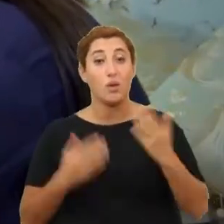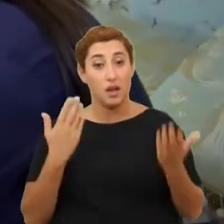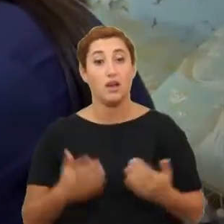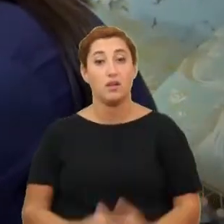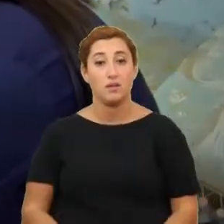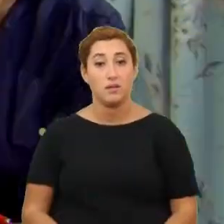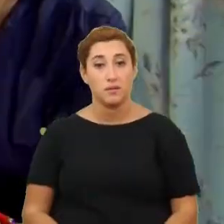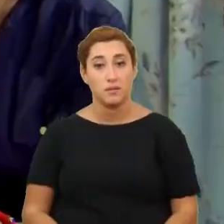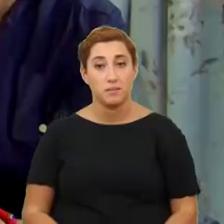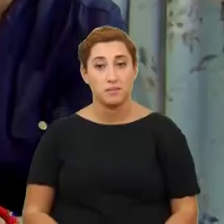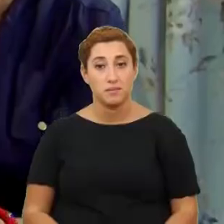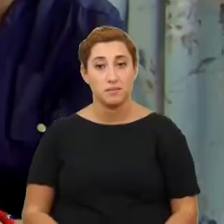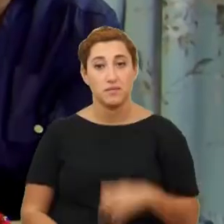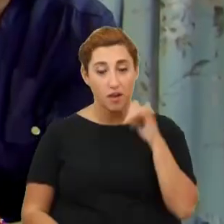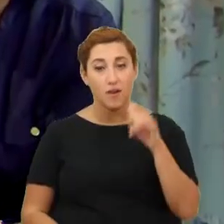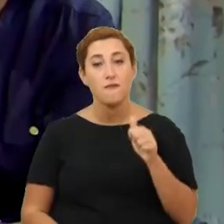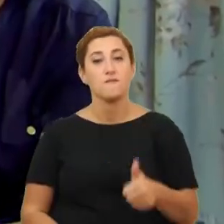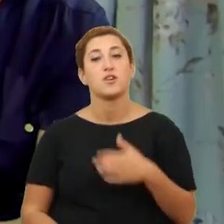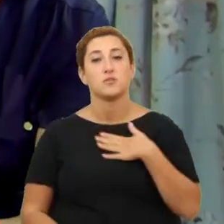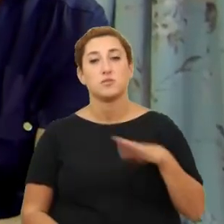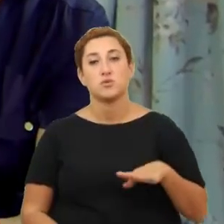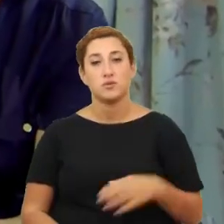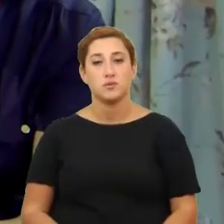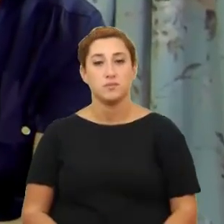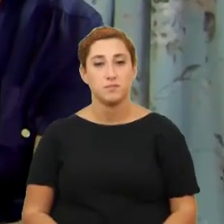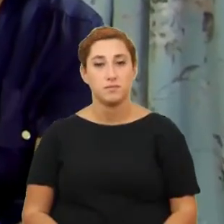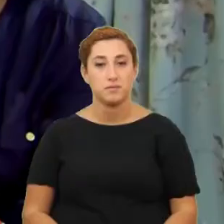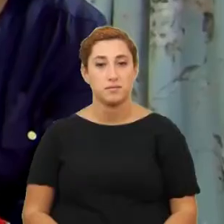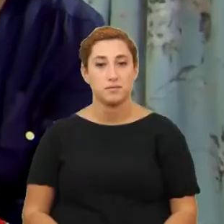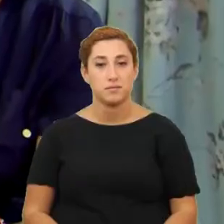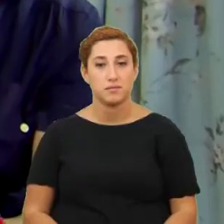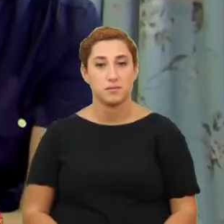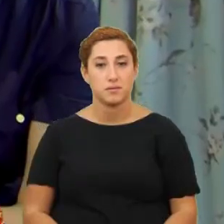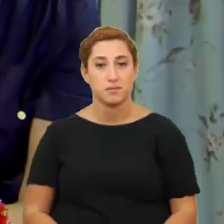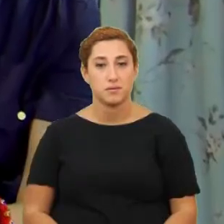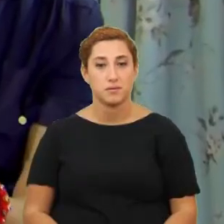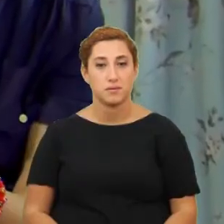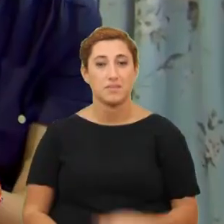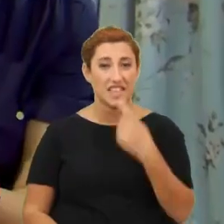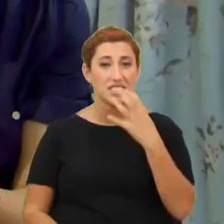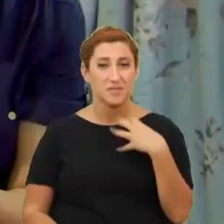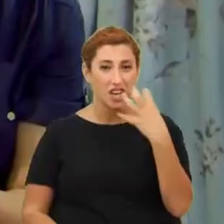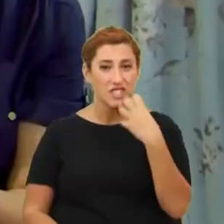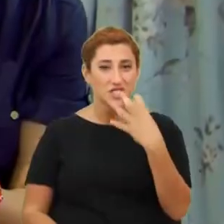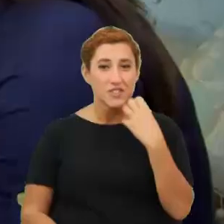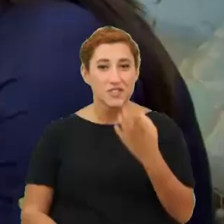Ha? Aferin benim başıma. Başım. Başım. Başım, başım. Ana. Dişlerim kaşınıyor la.